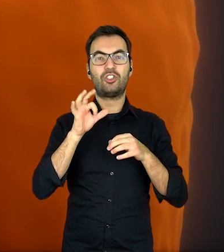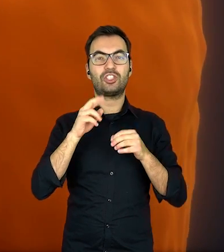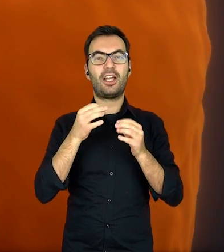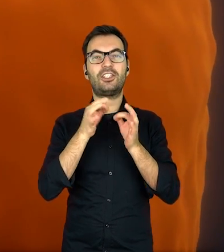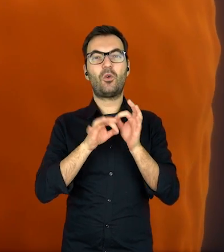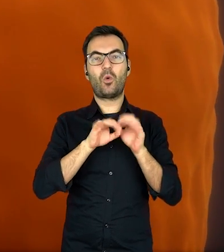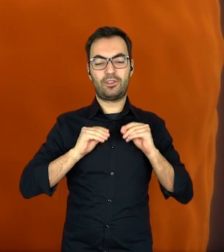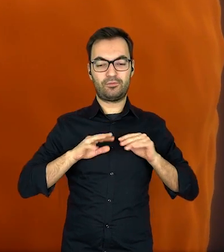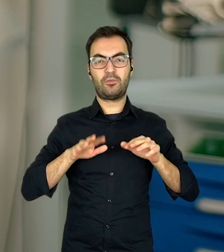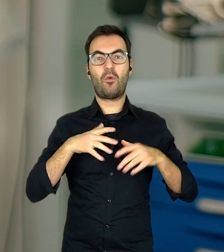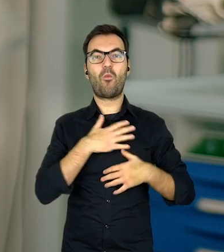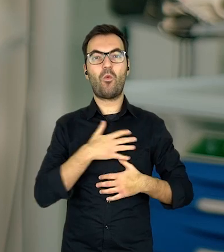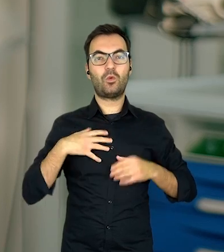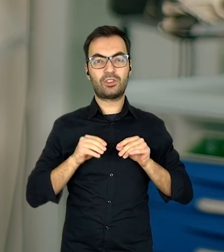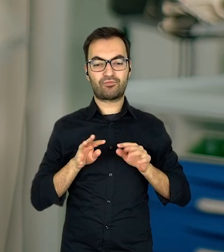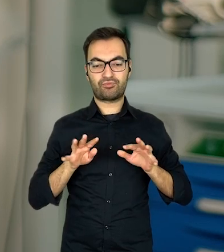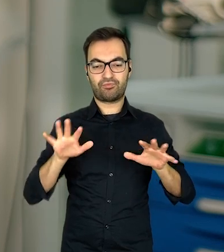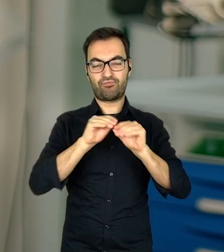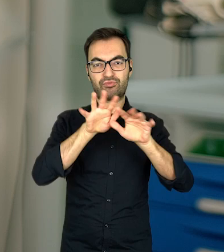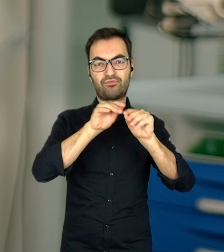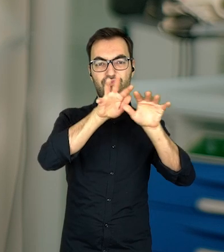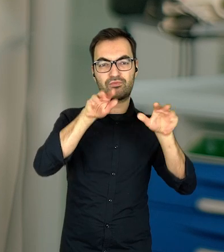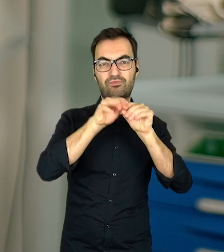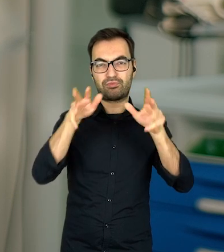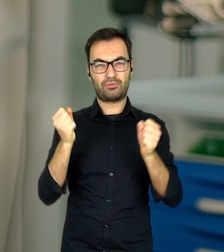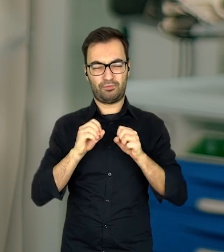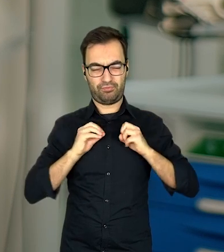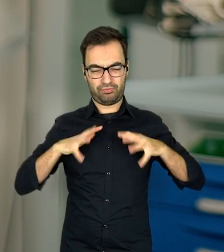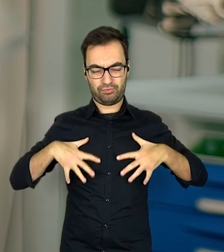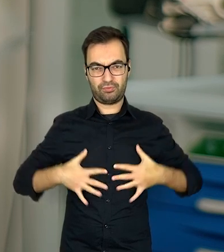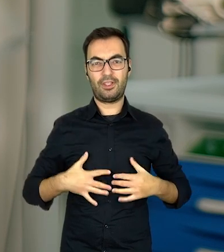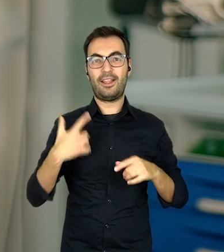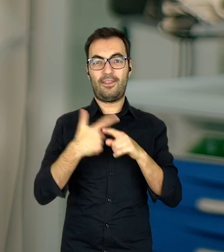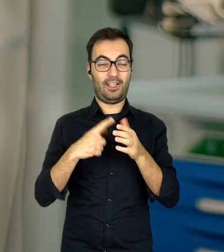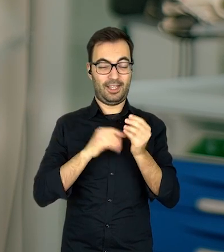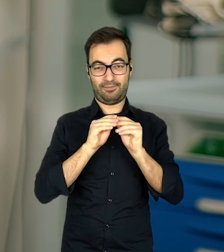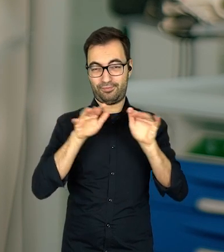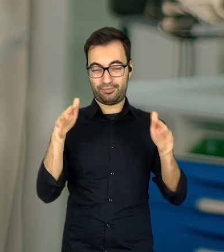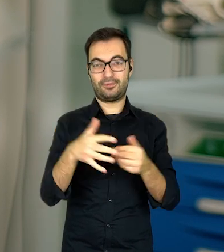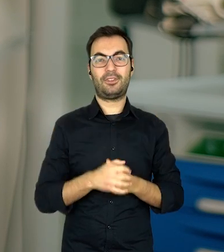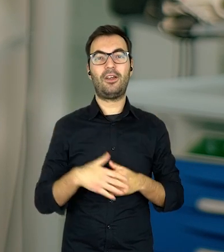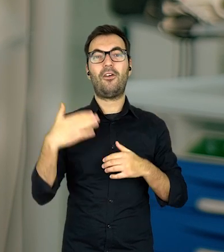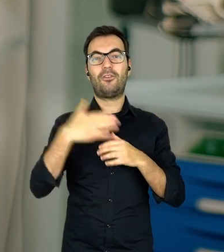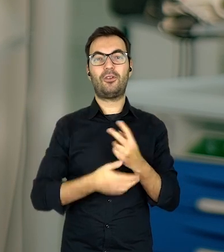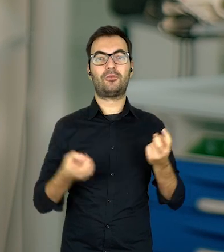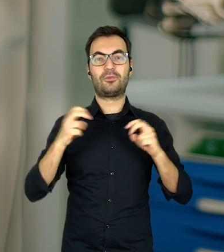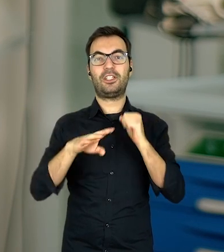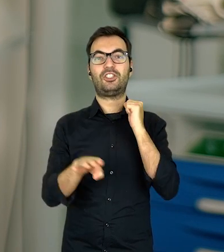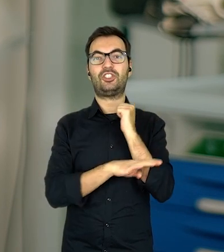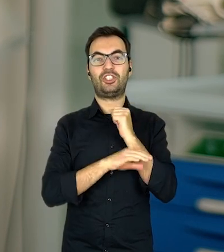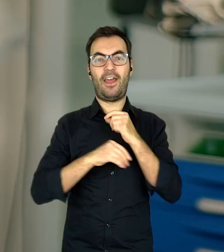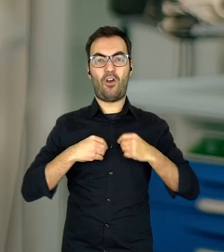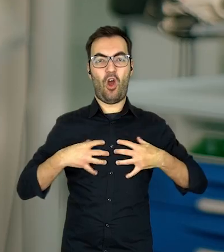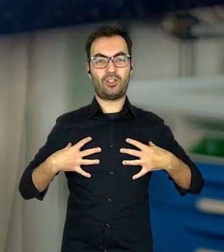nieco cieńsze rurki. Te docierają do płuc i tam rozgałęziają się ponownie, jeszcze raz, tak ponad 20 razy. I tak powstaje